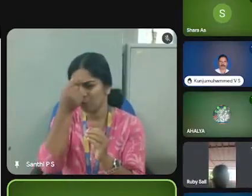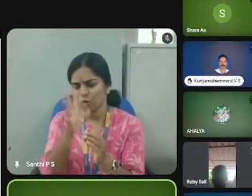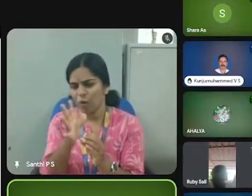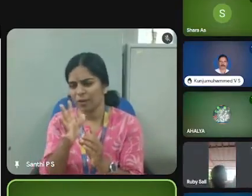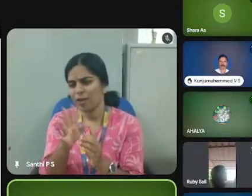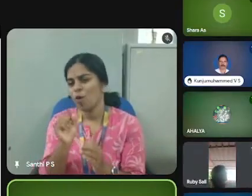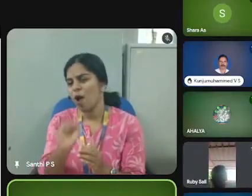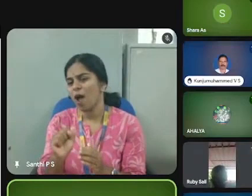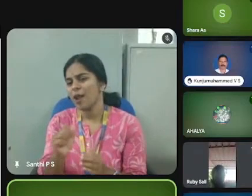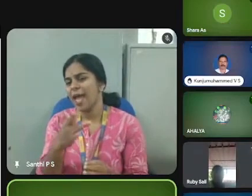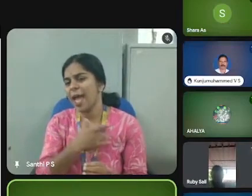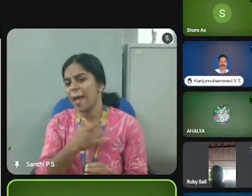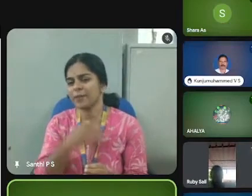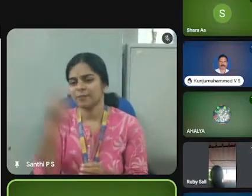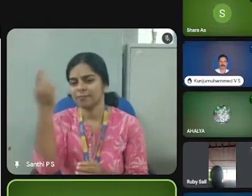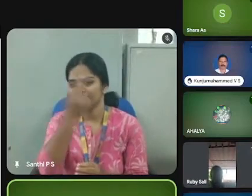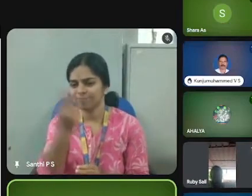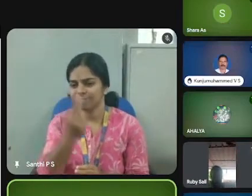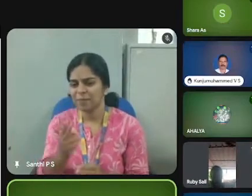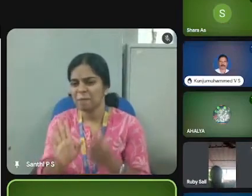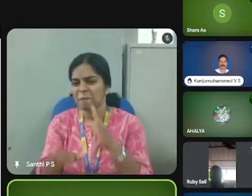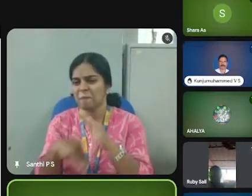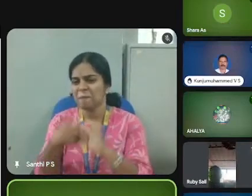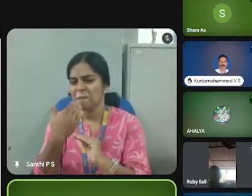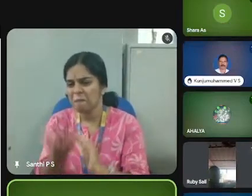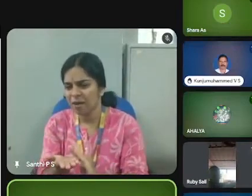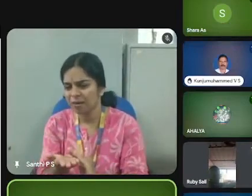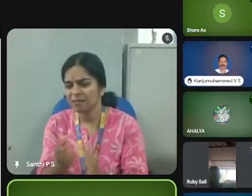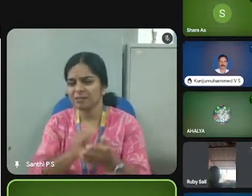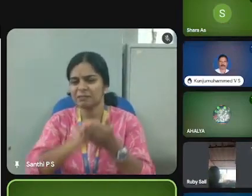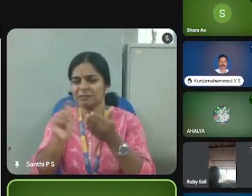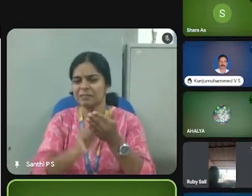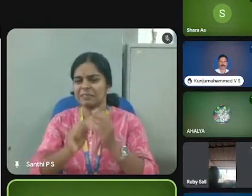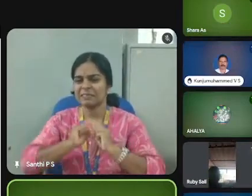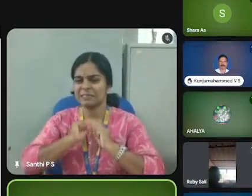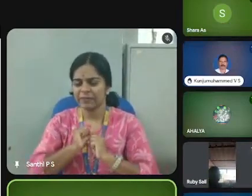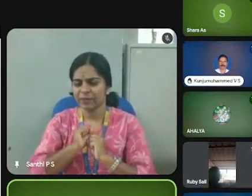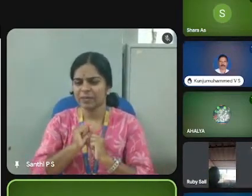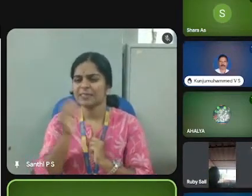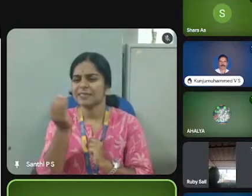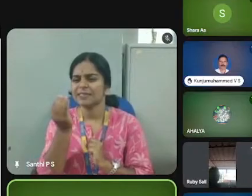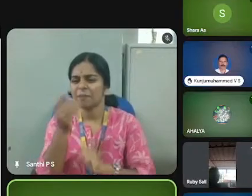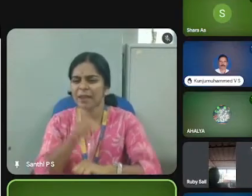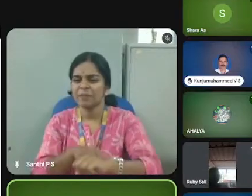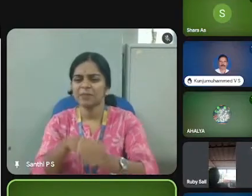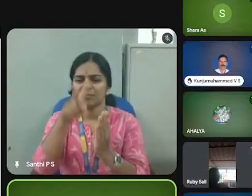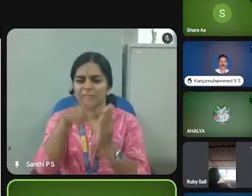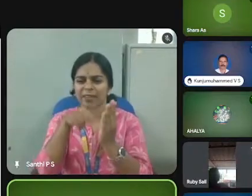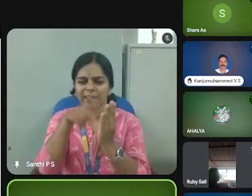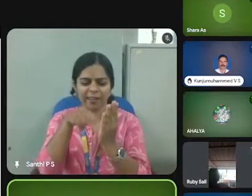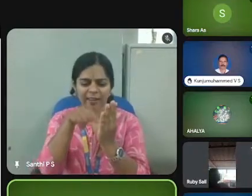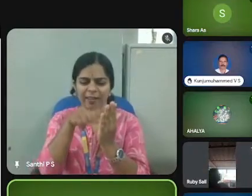drawing. However, I noticed that he struggles with writing and sometimes reading too. Raisa ma'am, answer